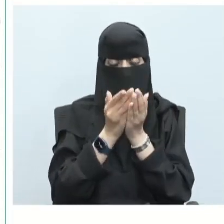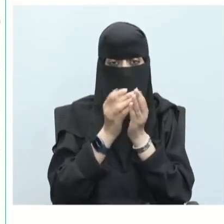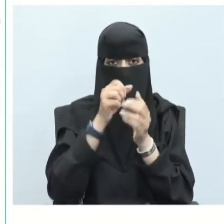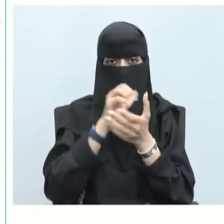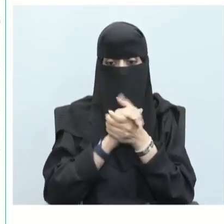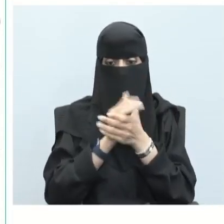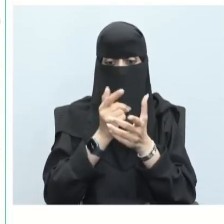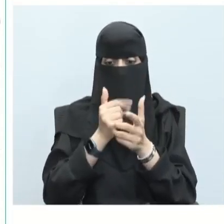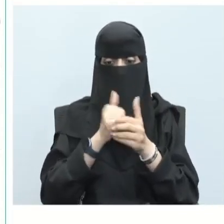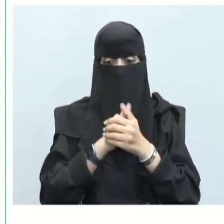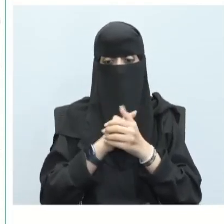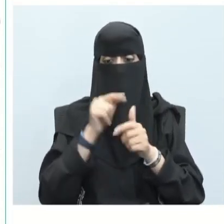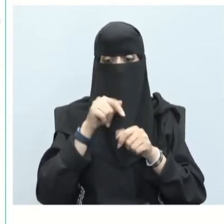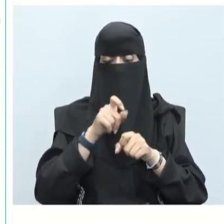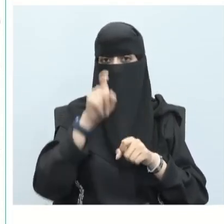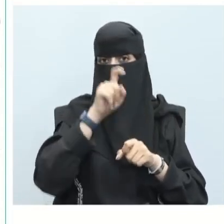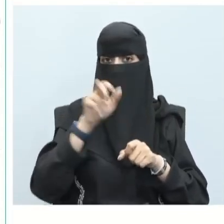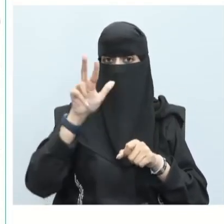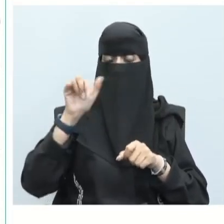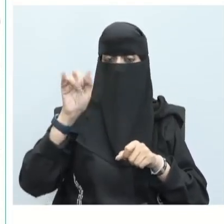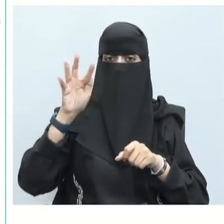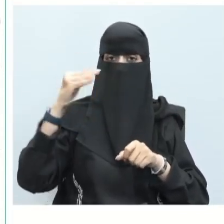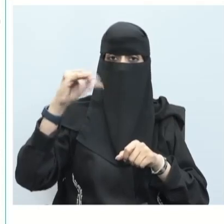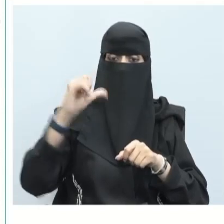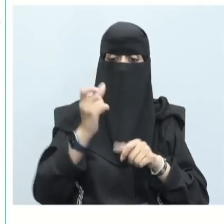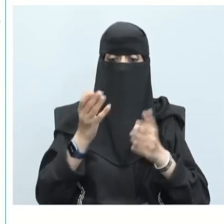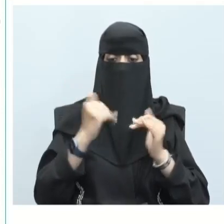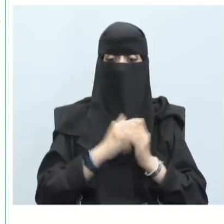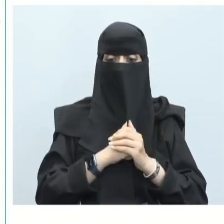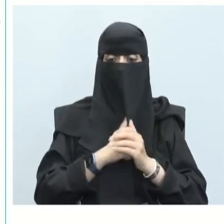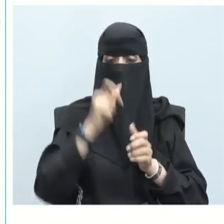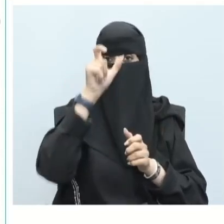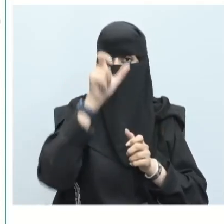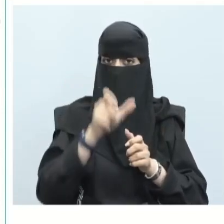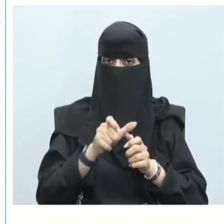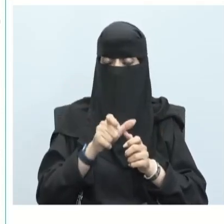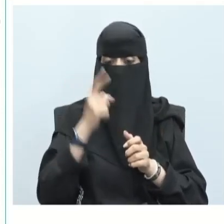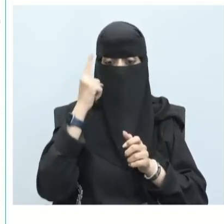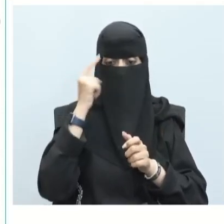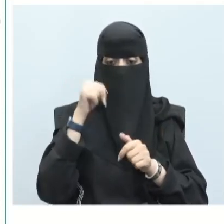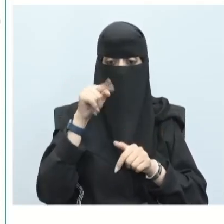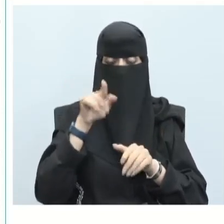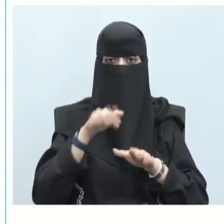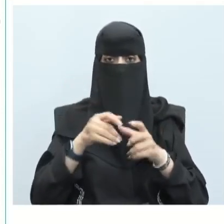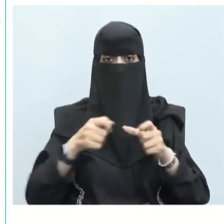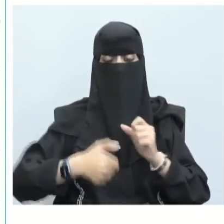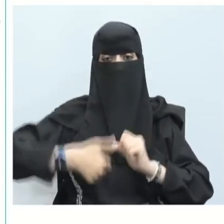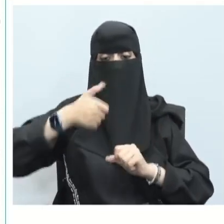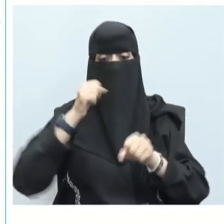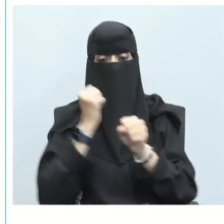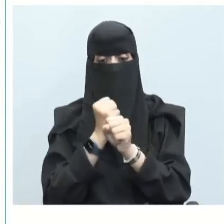زميلك احسنتم واضحه جدا السؤال المشحون الفقره التي تليها اتؤمن او